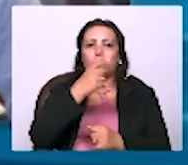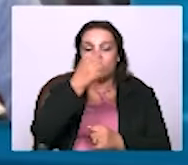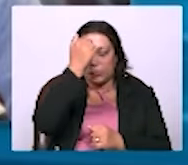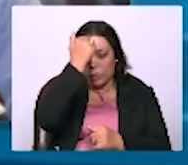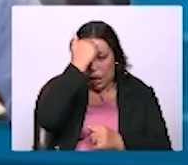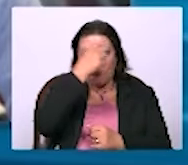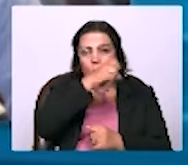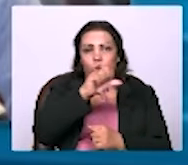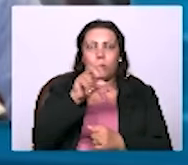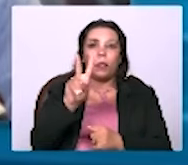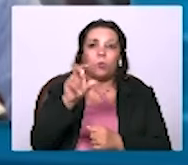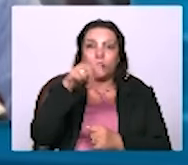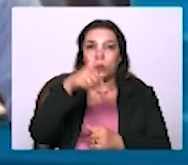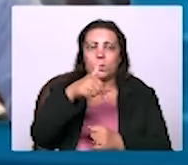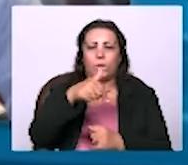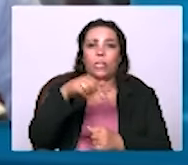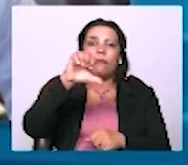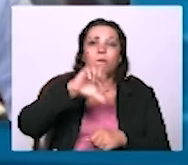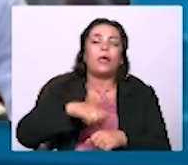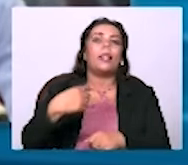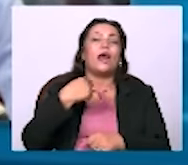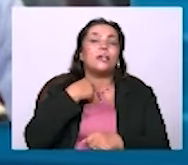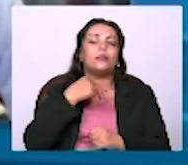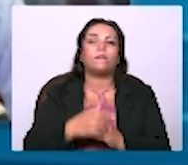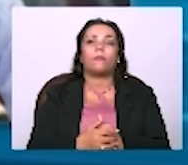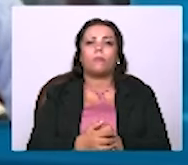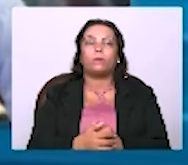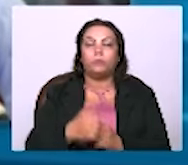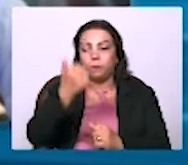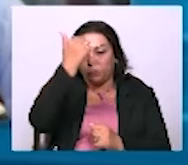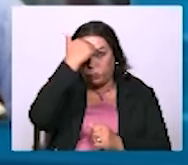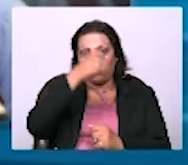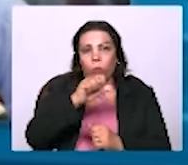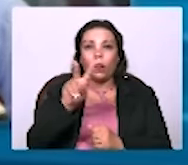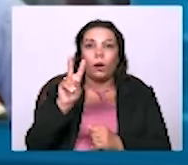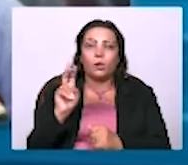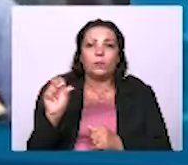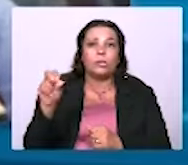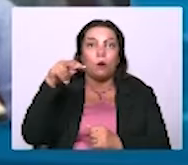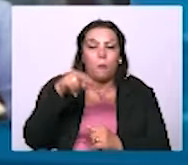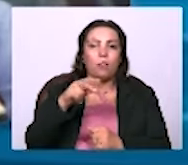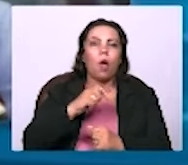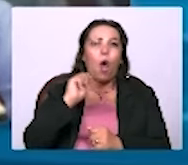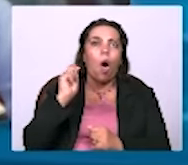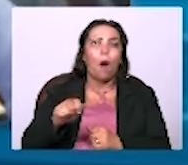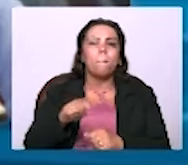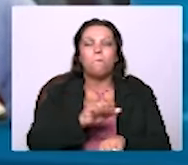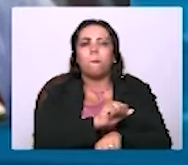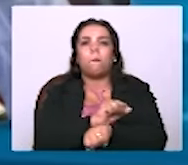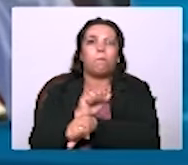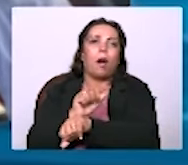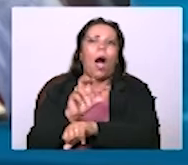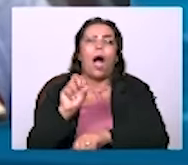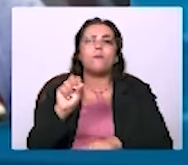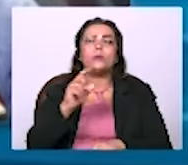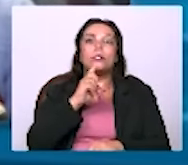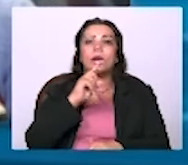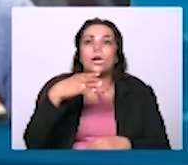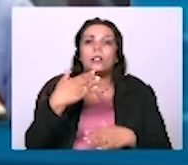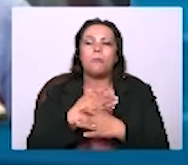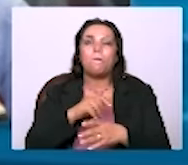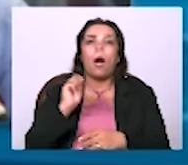خان يونس في قطاع غزه في عام 1989 حكم عليه بالمؤبد نتيجه عده